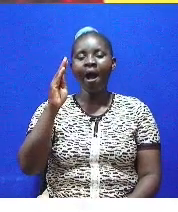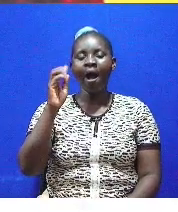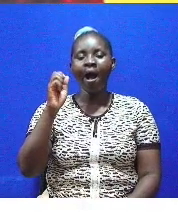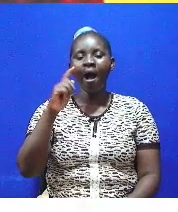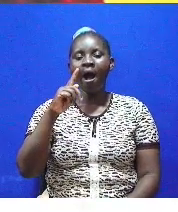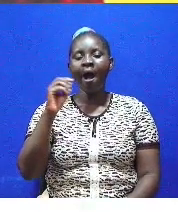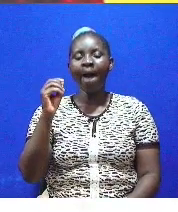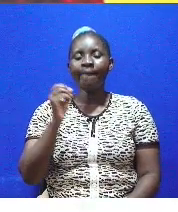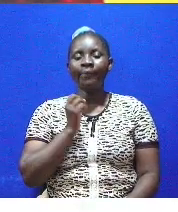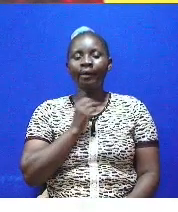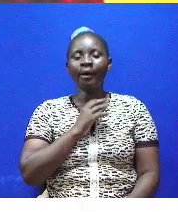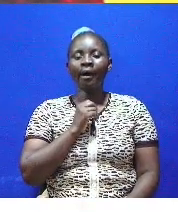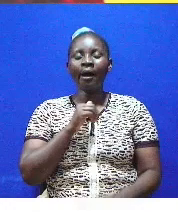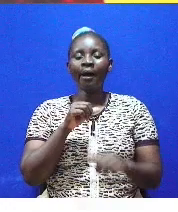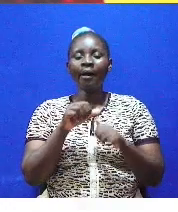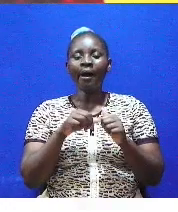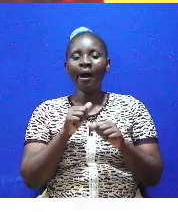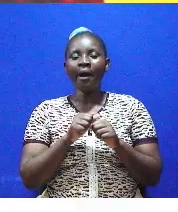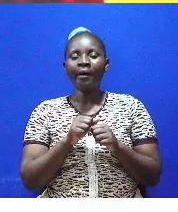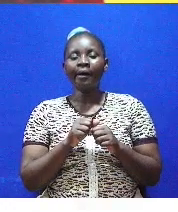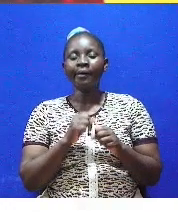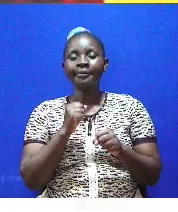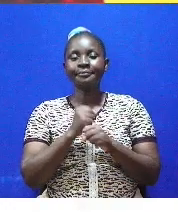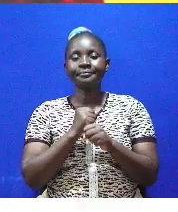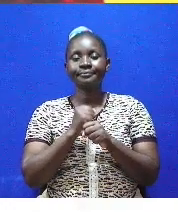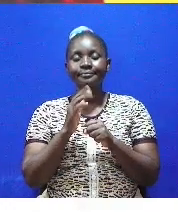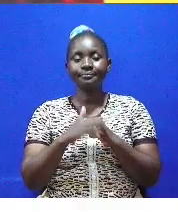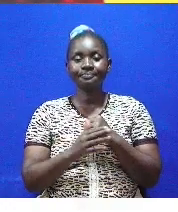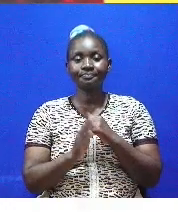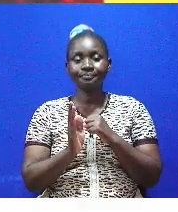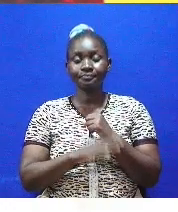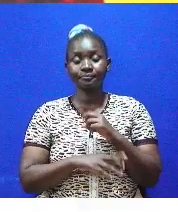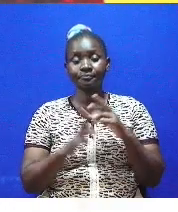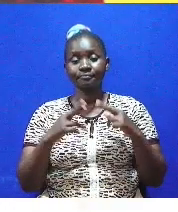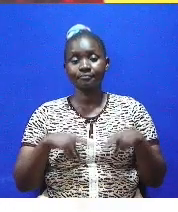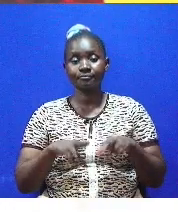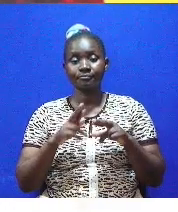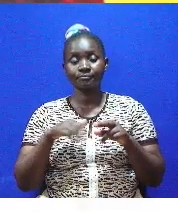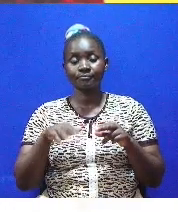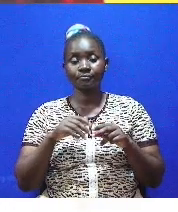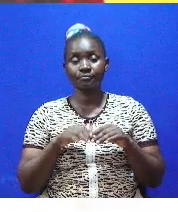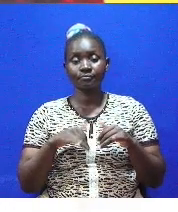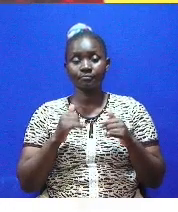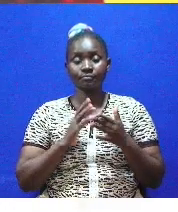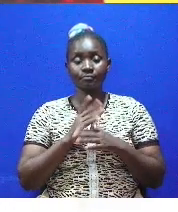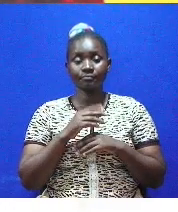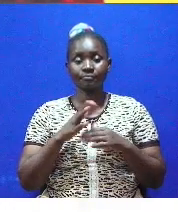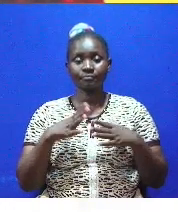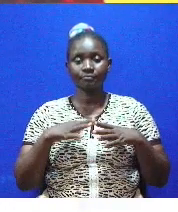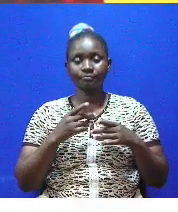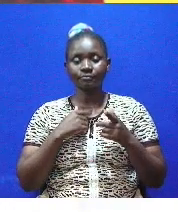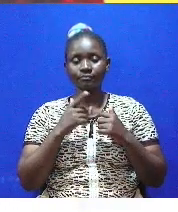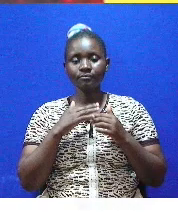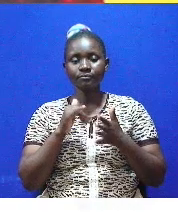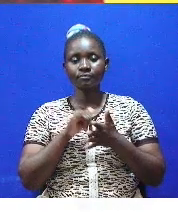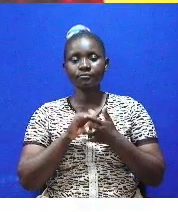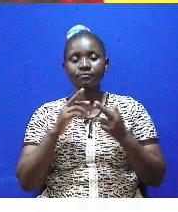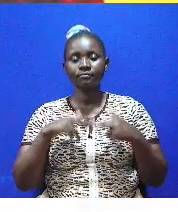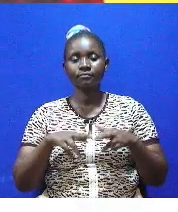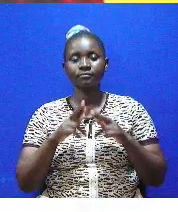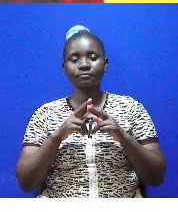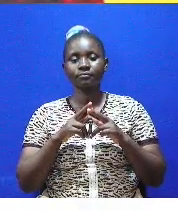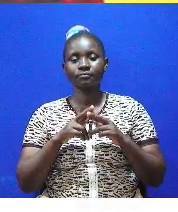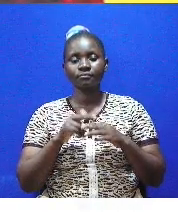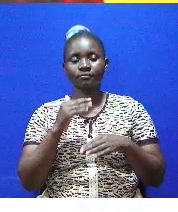na kwemurungania igoro yoborosia obobwe bara asensemo eyo korengana baraboni go bagote babuna e pare nyara ko bage kwa